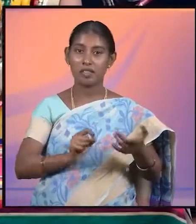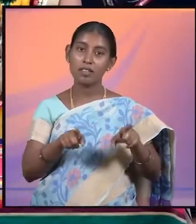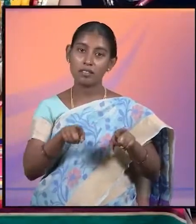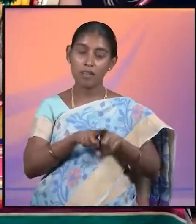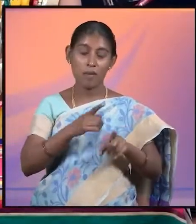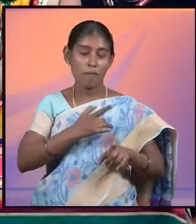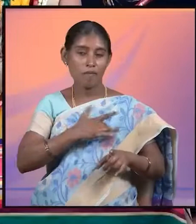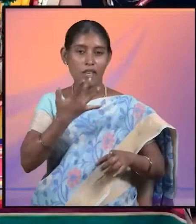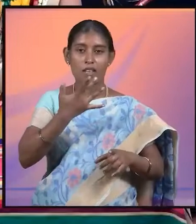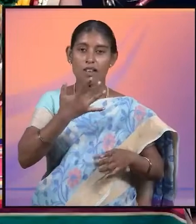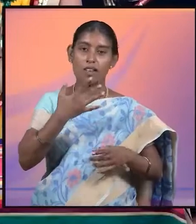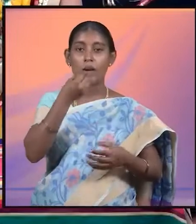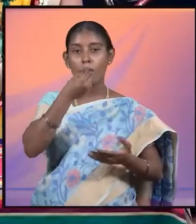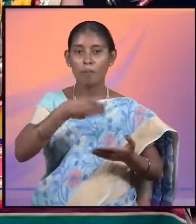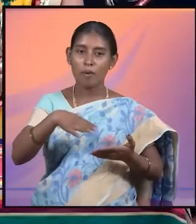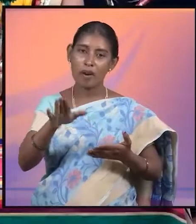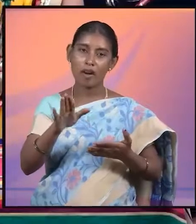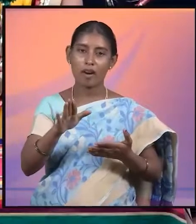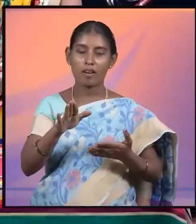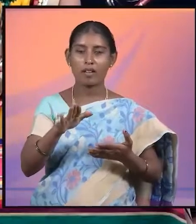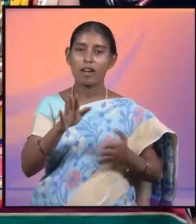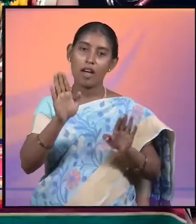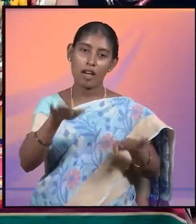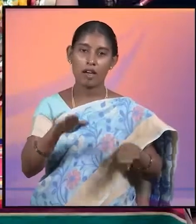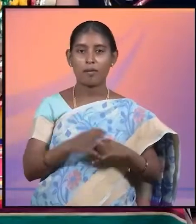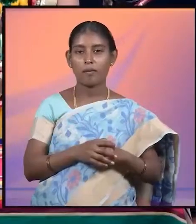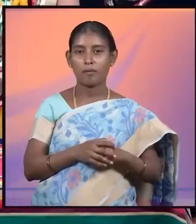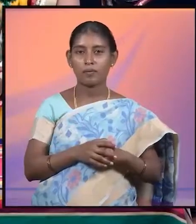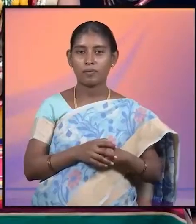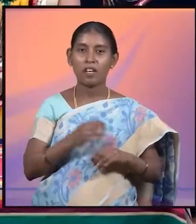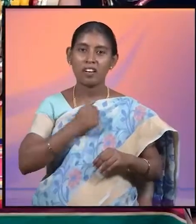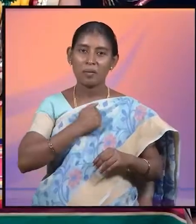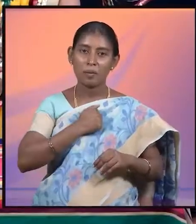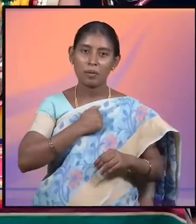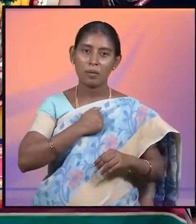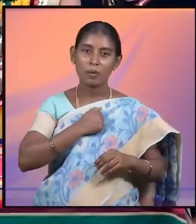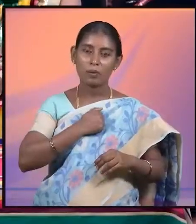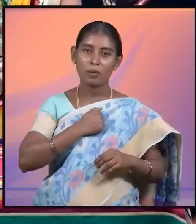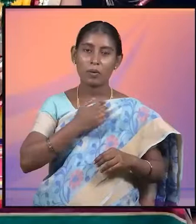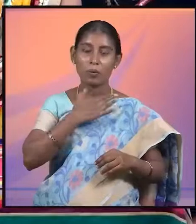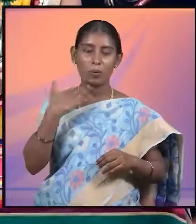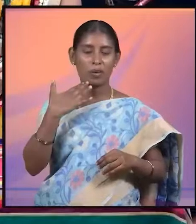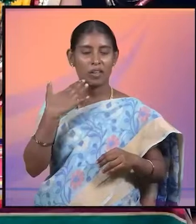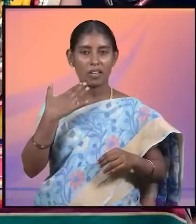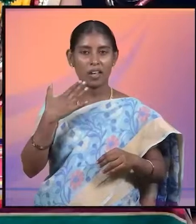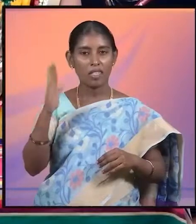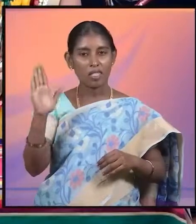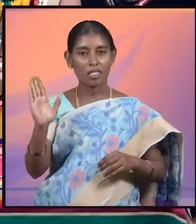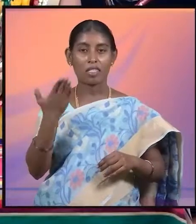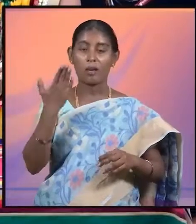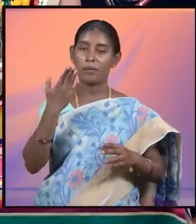பெண்ணுணர்வை பாடலில் தந்தாங்க, தூது போனாங்க, துயரை தீர்த்தாங்க, ஓதும்